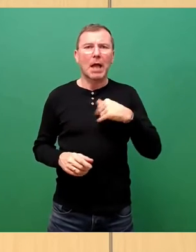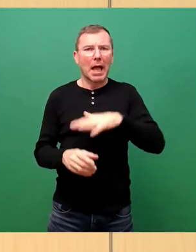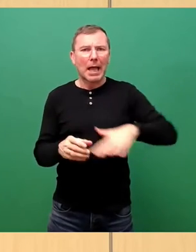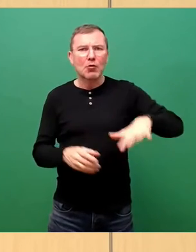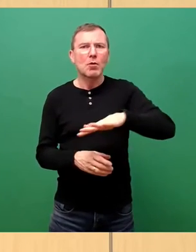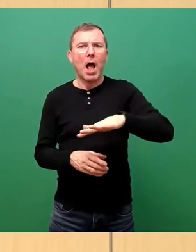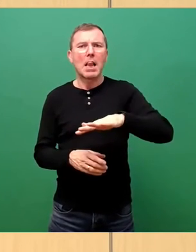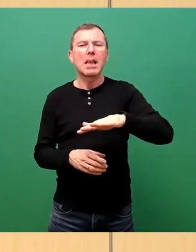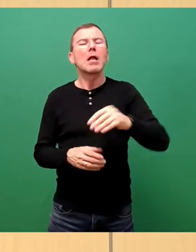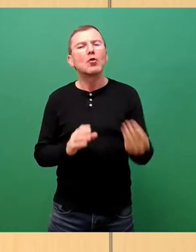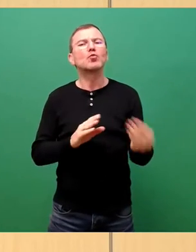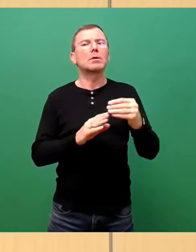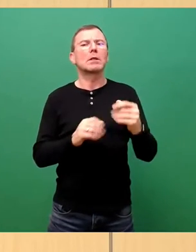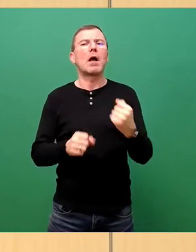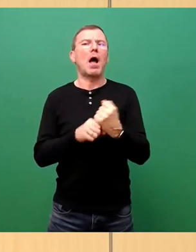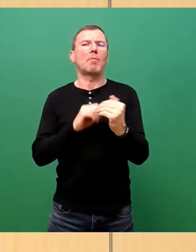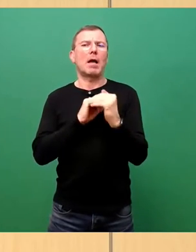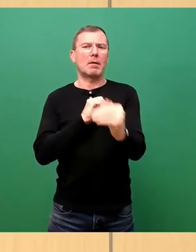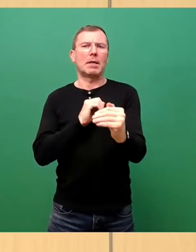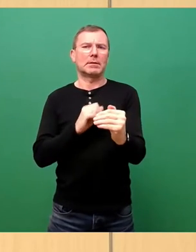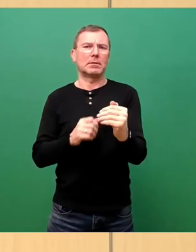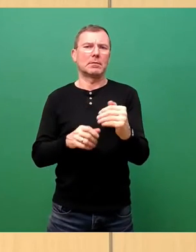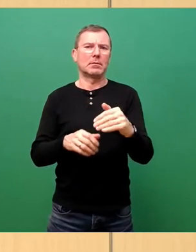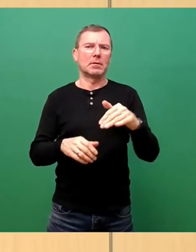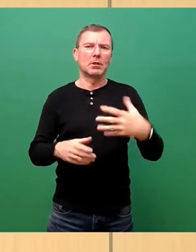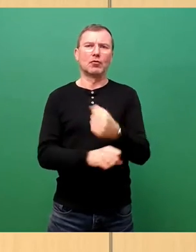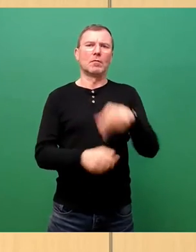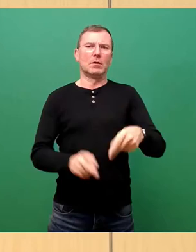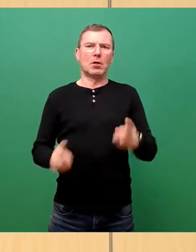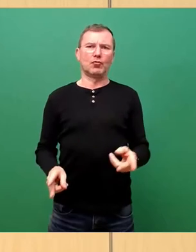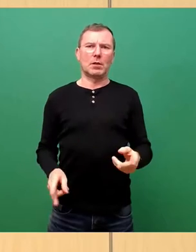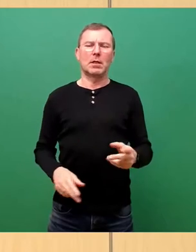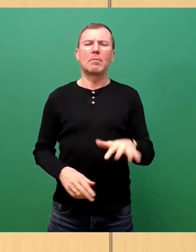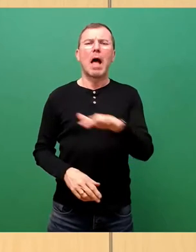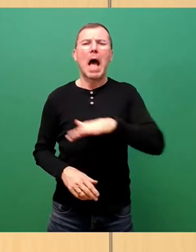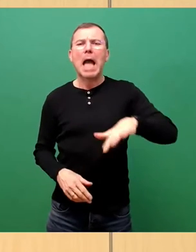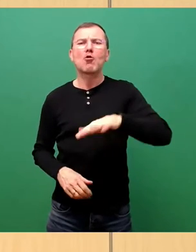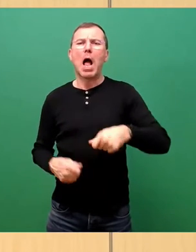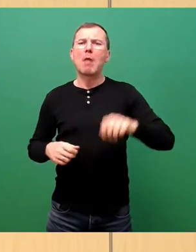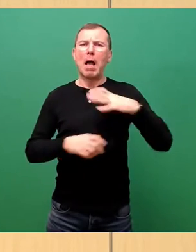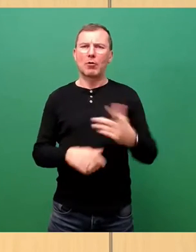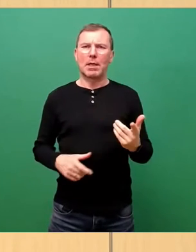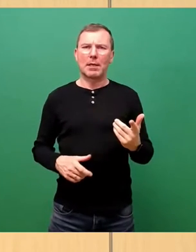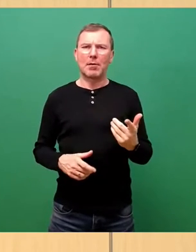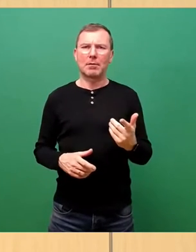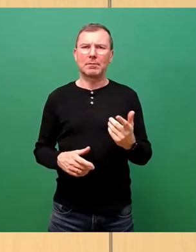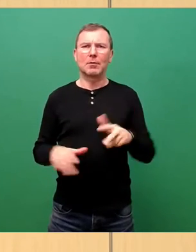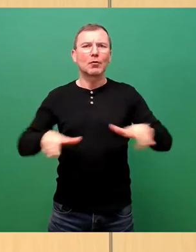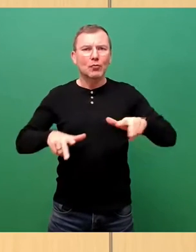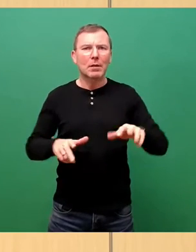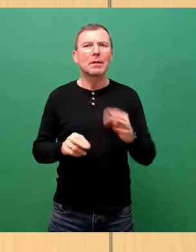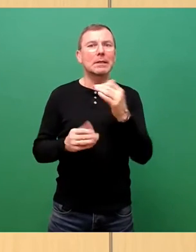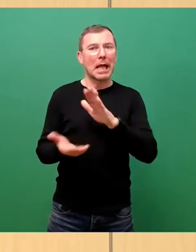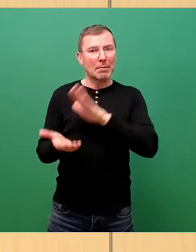Bauträger zusätzlich für Arbeitsplätze in unserer Stadt. Die regionalen Bauträger sorgen also nicht nur dafür, dass das Geld in unserer Stadt bleibt, sie haben auch eine